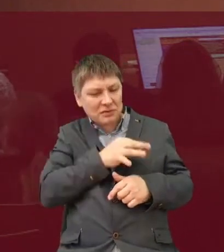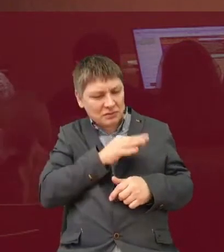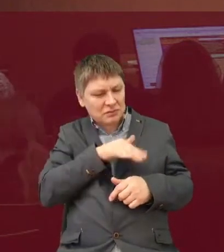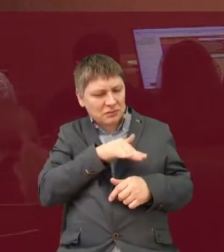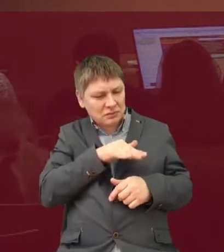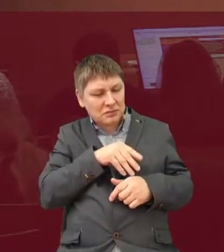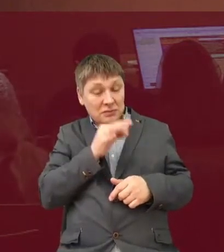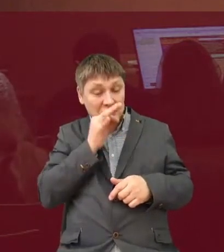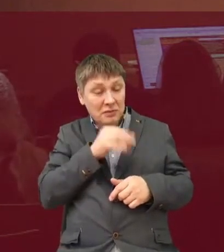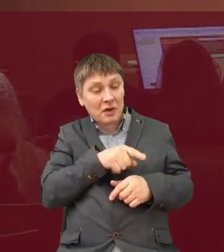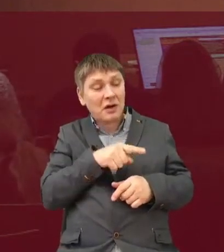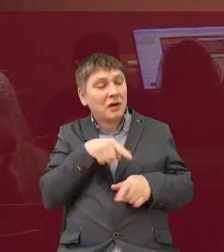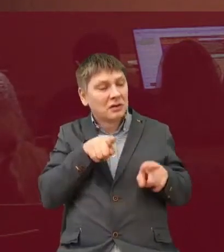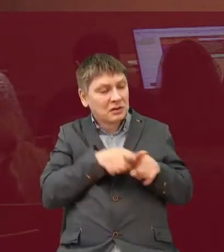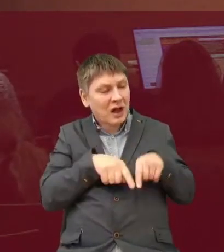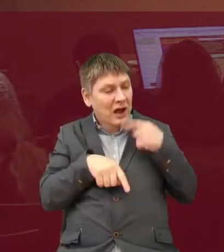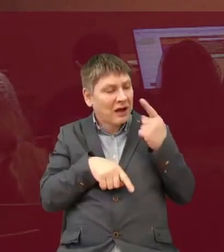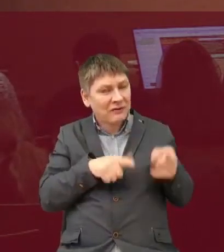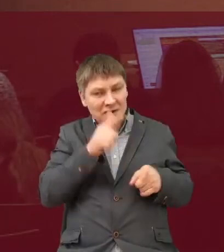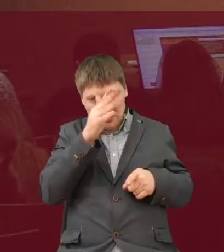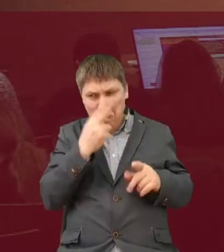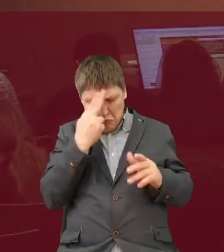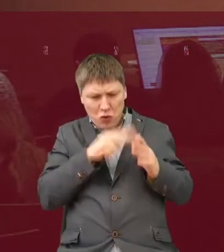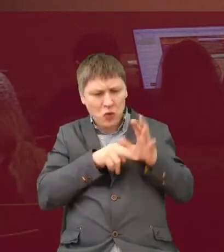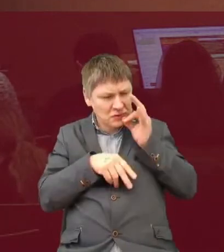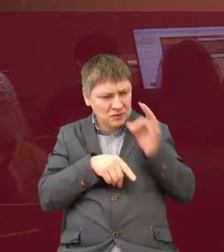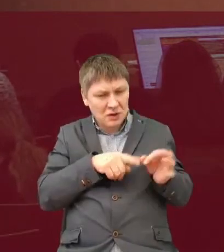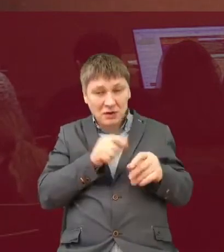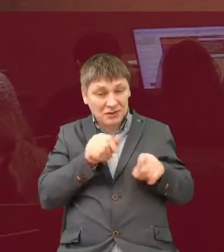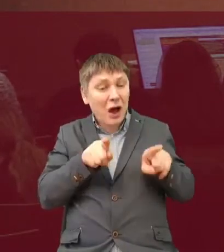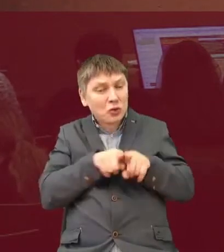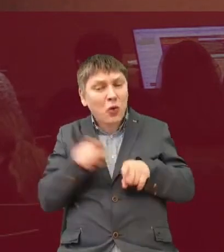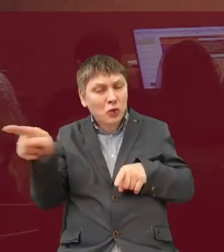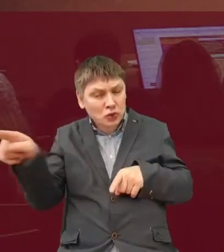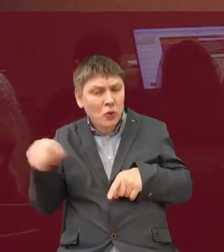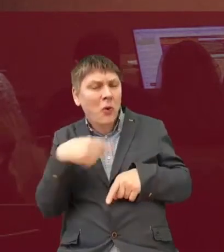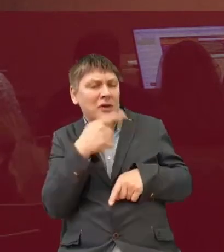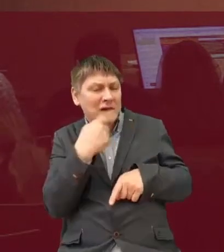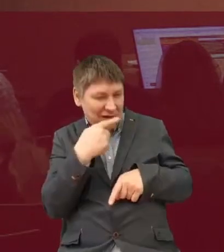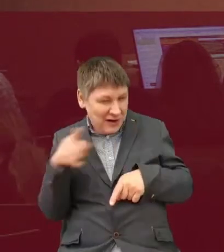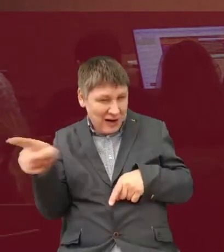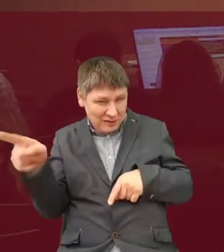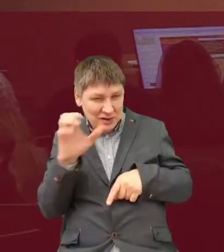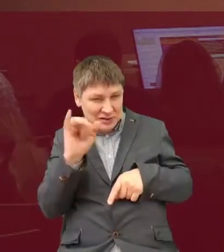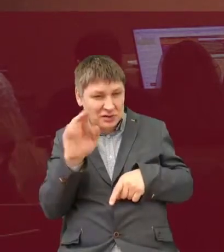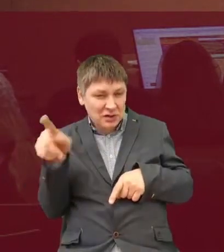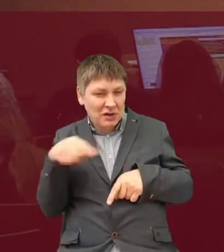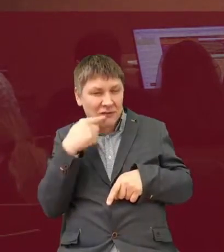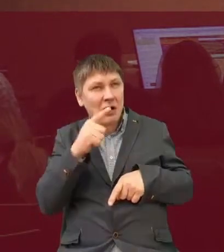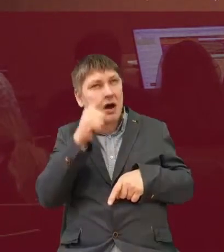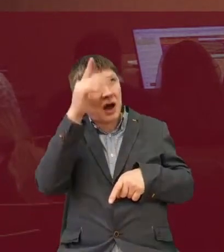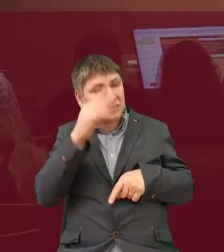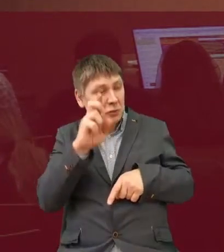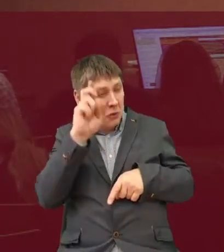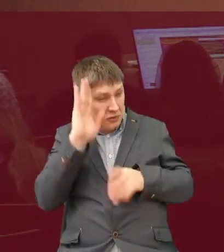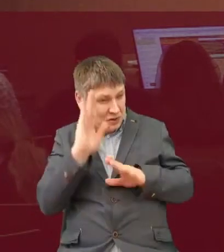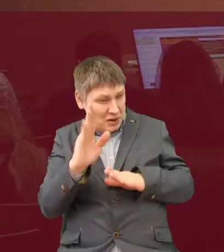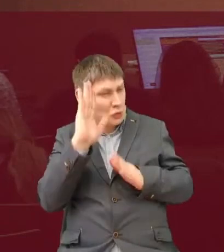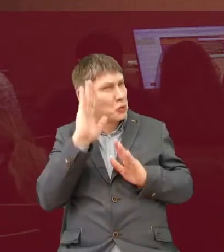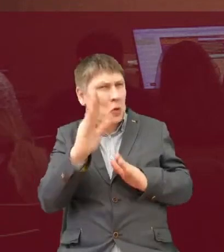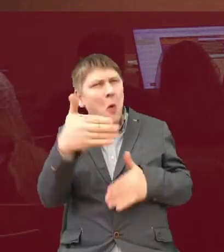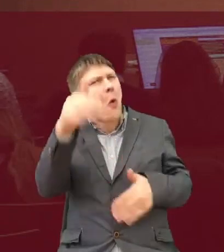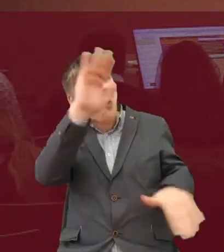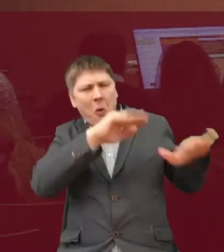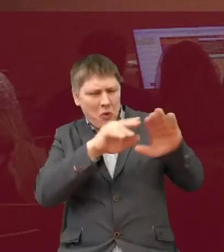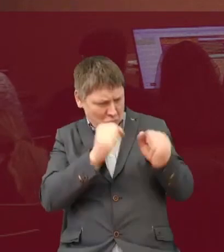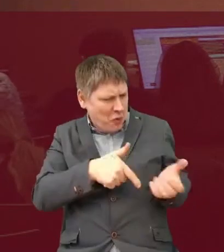израильскому он говорит Господь за то что сирианец говорят Господь есть Бог гор а